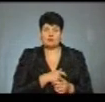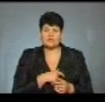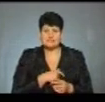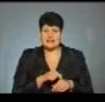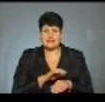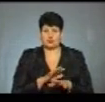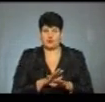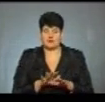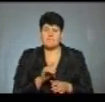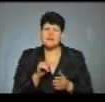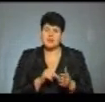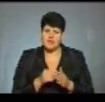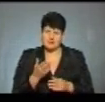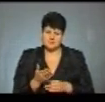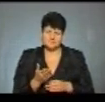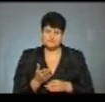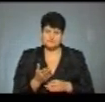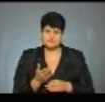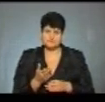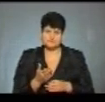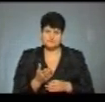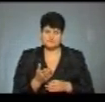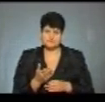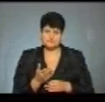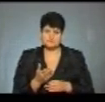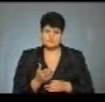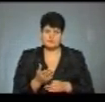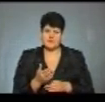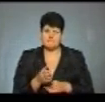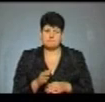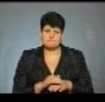питання. Скажіть, будь ласка, під час